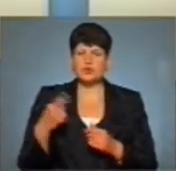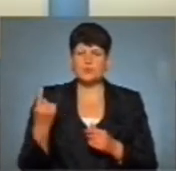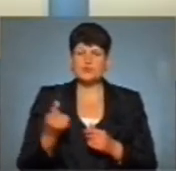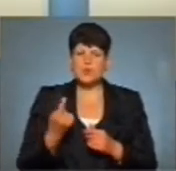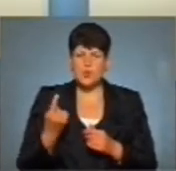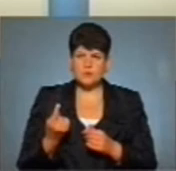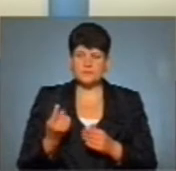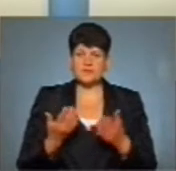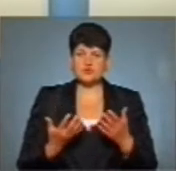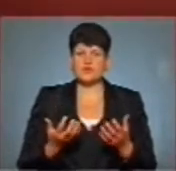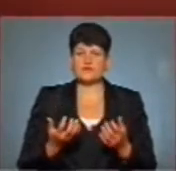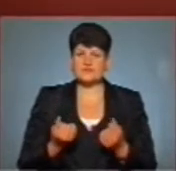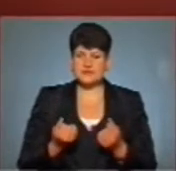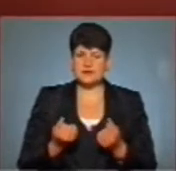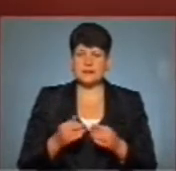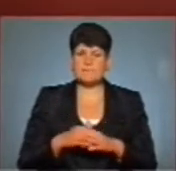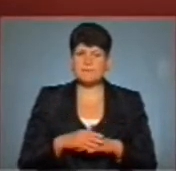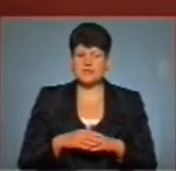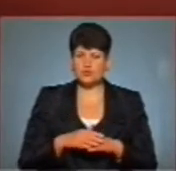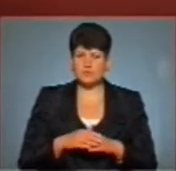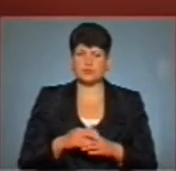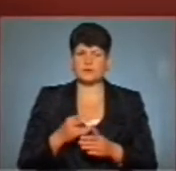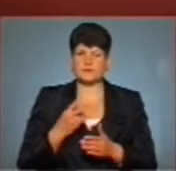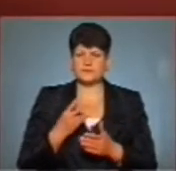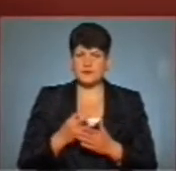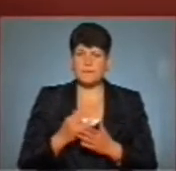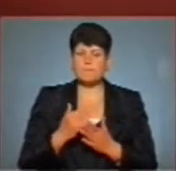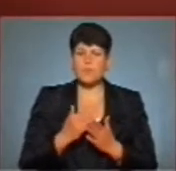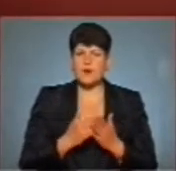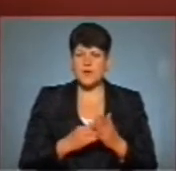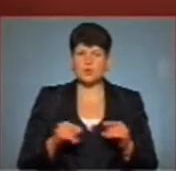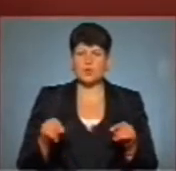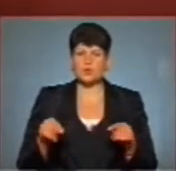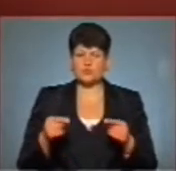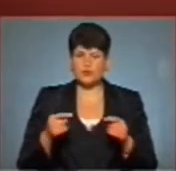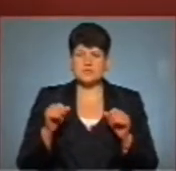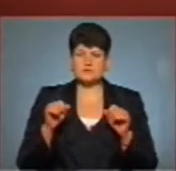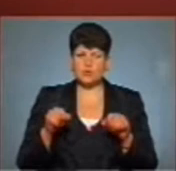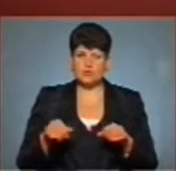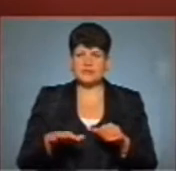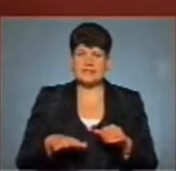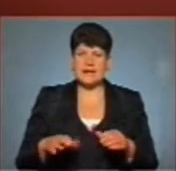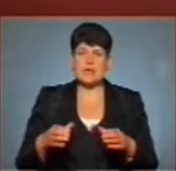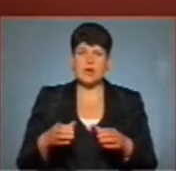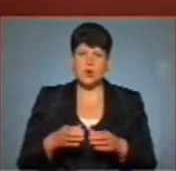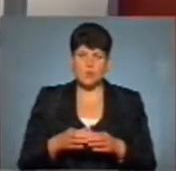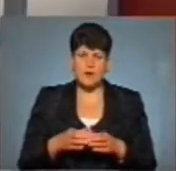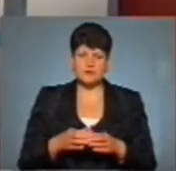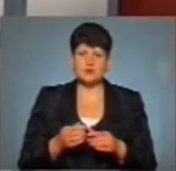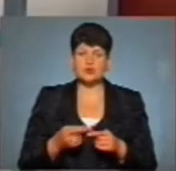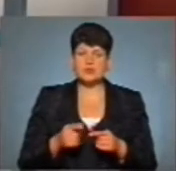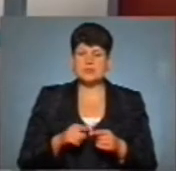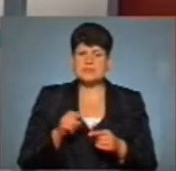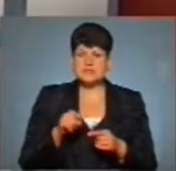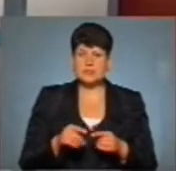області. Якщо взяти методику, яка регламентує порядок утворення спроможних територіальних громад, то таких громад